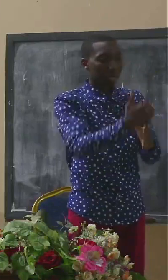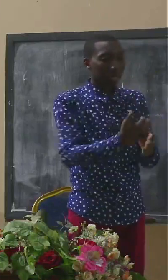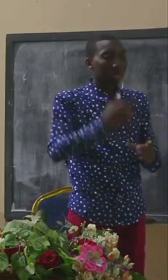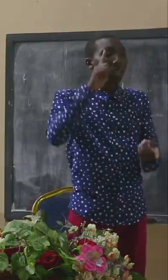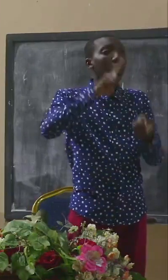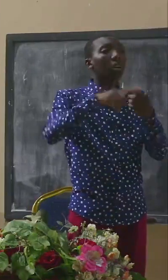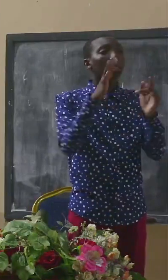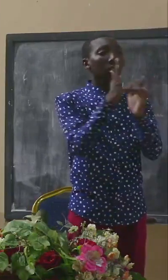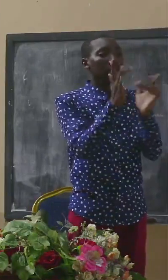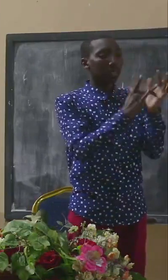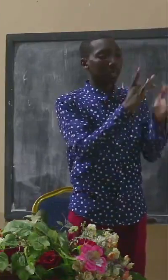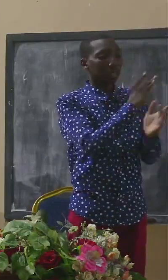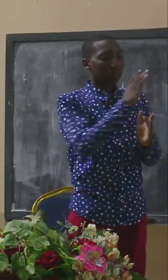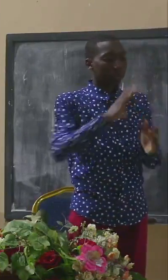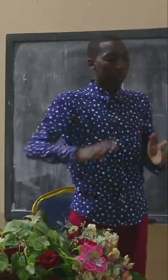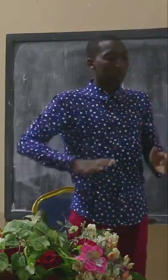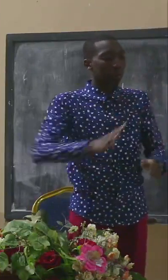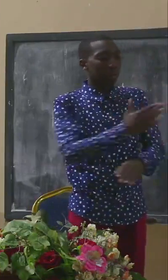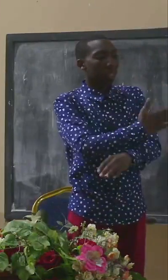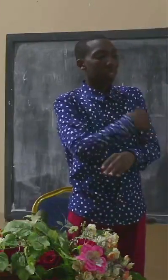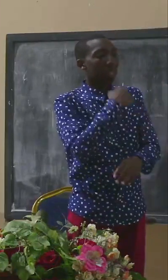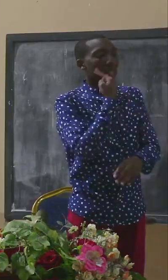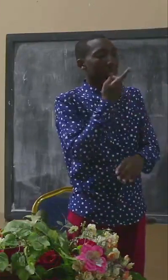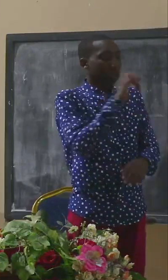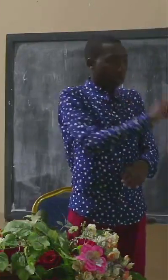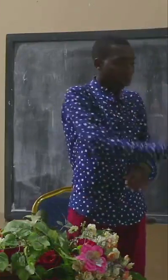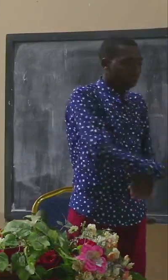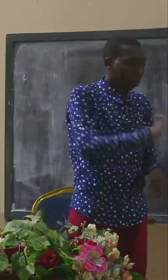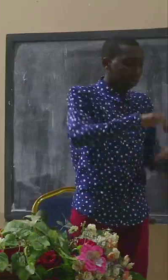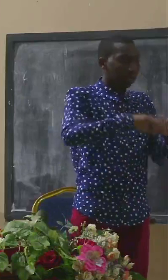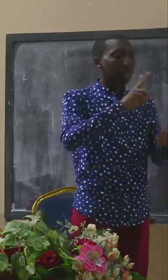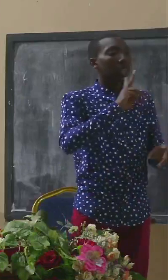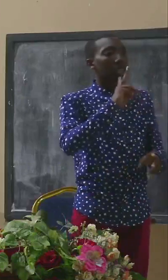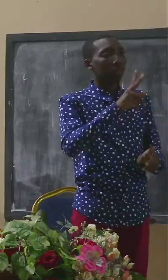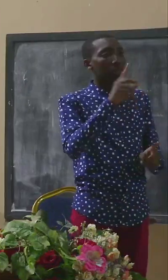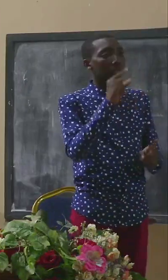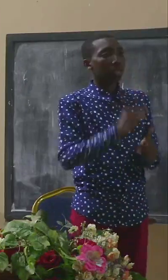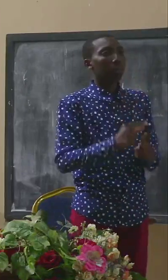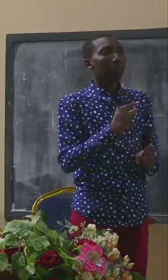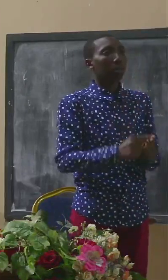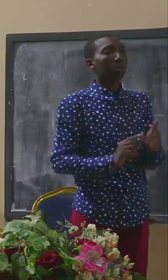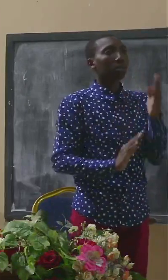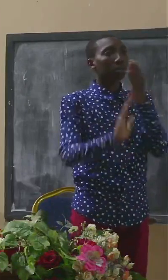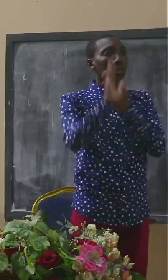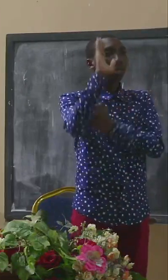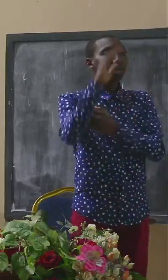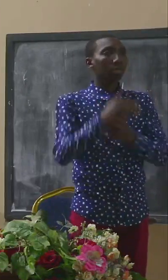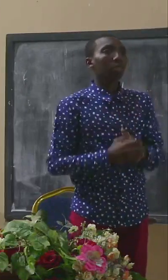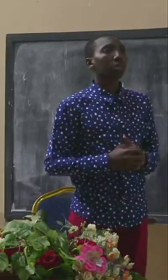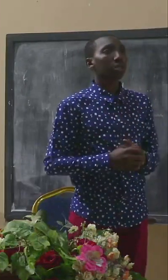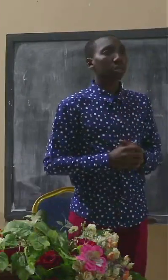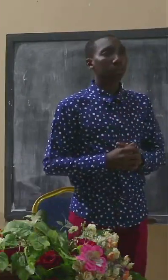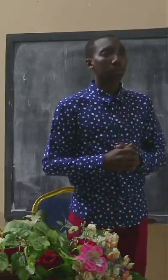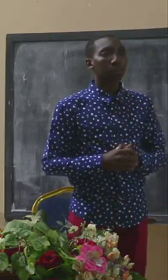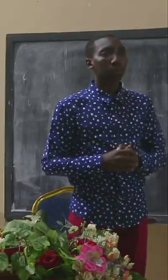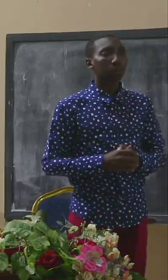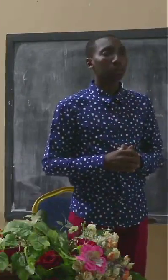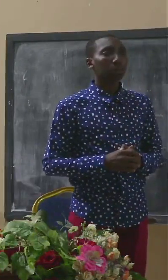qui n'ont pas demeuré dans la vérité. Ambao hawakumwamini Yesu Kristo na hawakudumu ndani ya